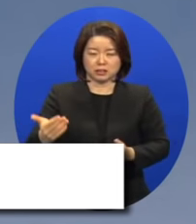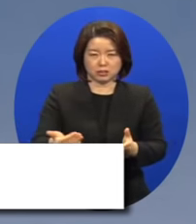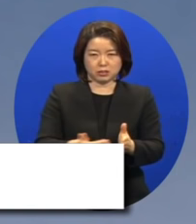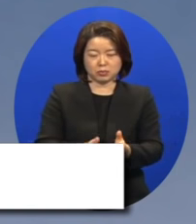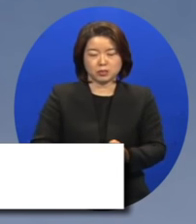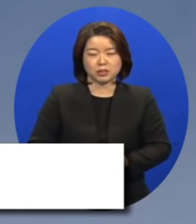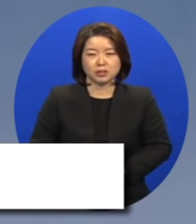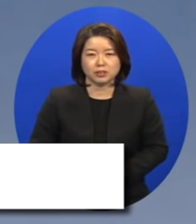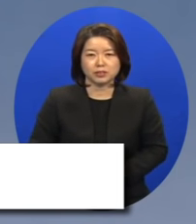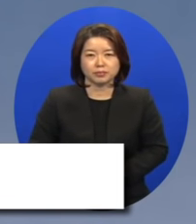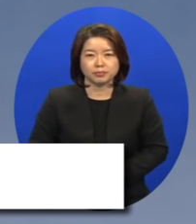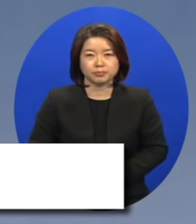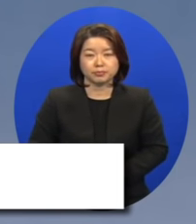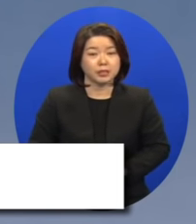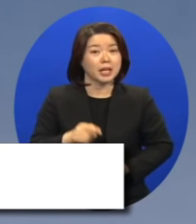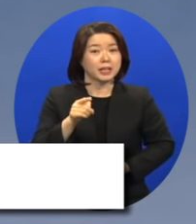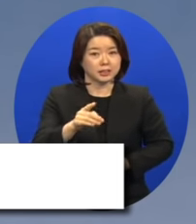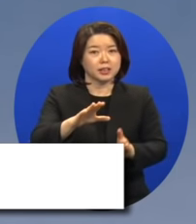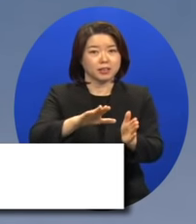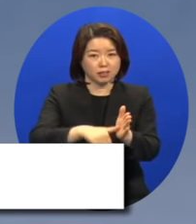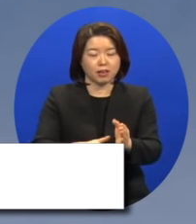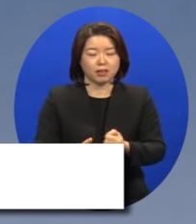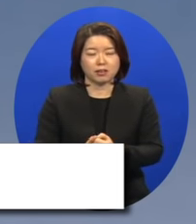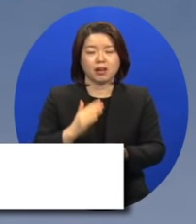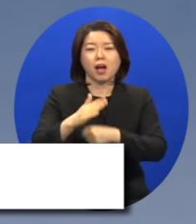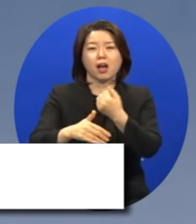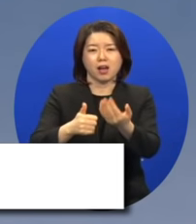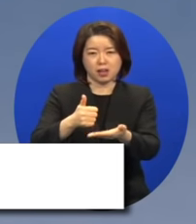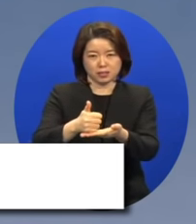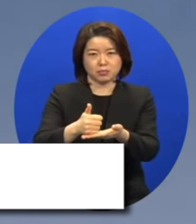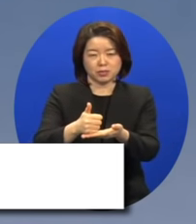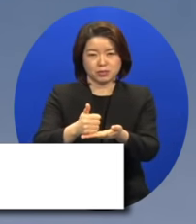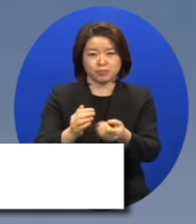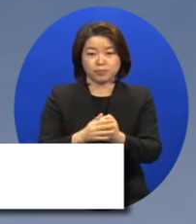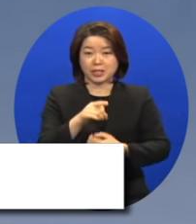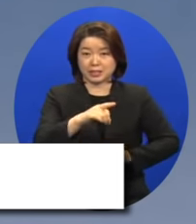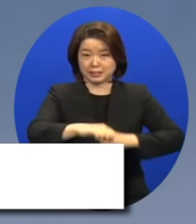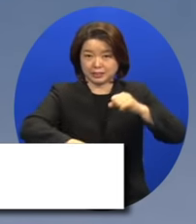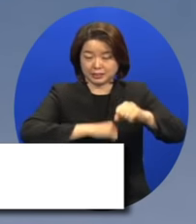죄의노예로살아가는것외에는선택의여지가없게되었습니다.그당시하나님께서는